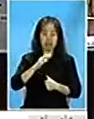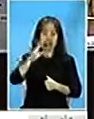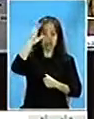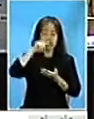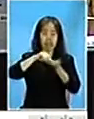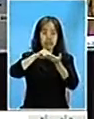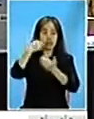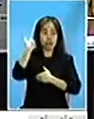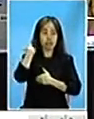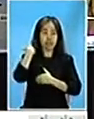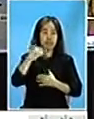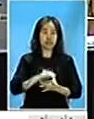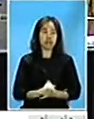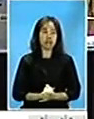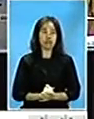ำแปรยติ